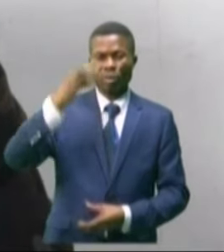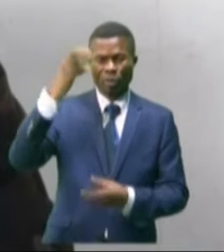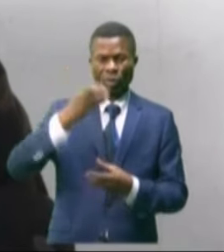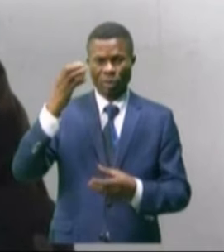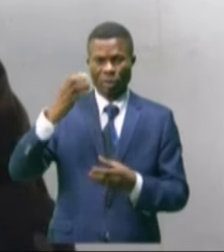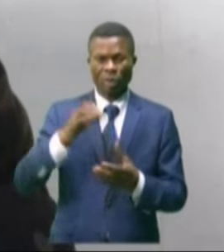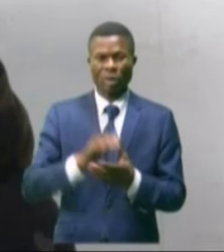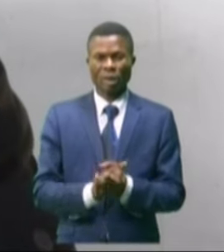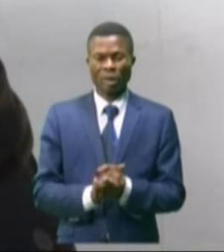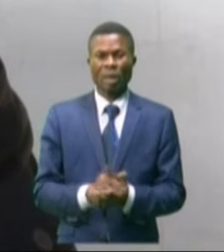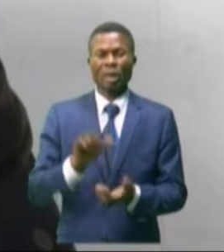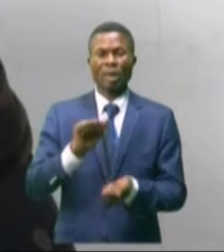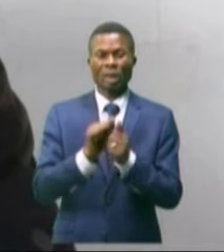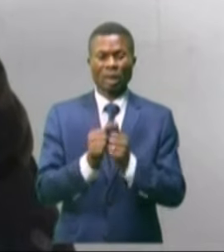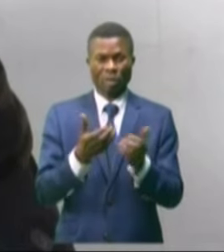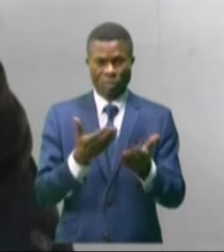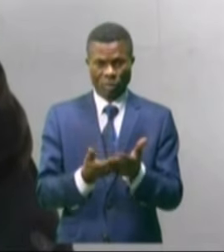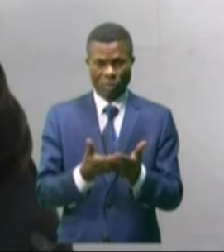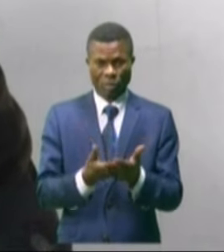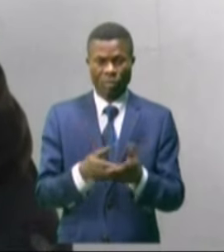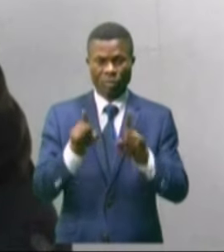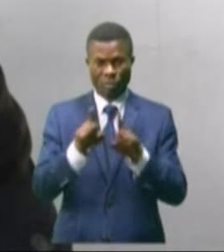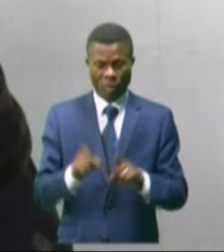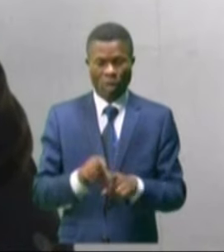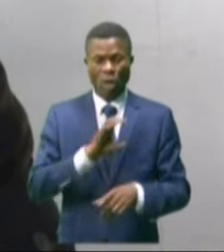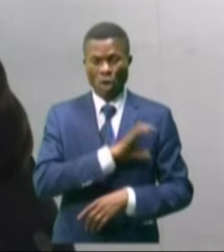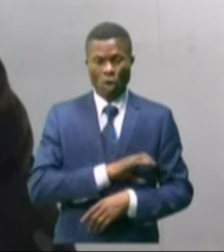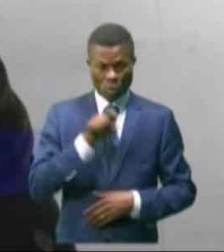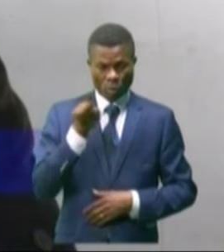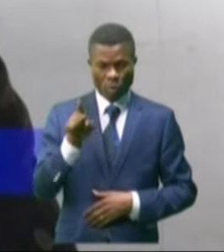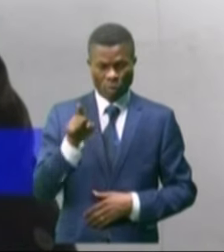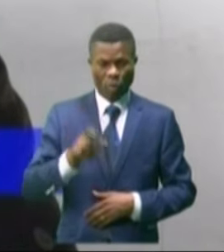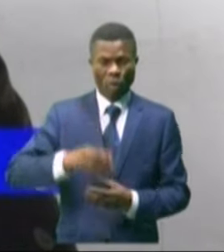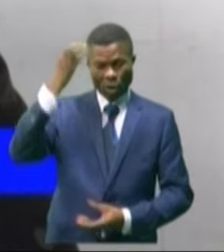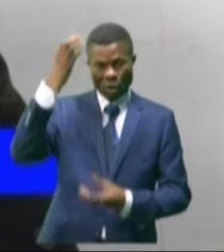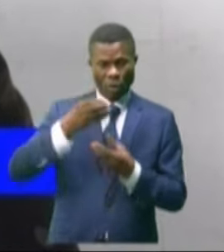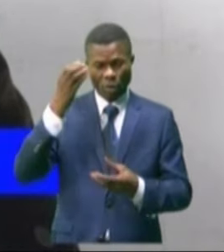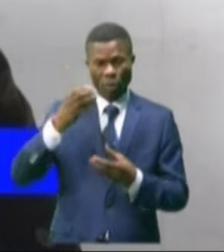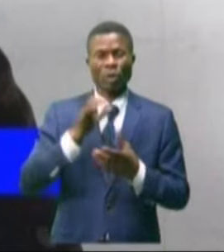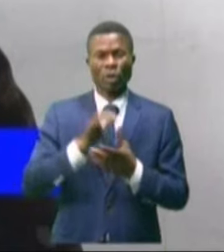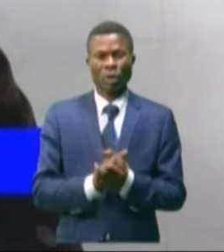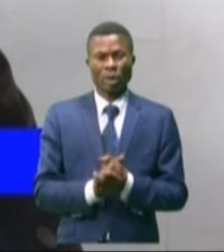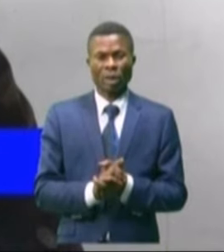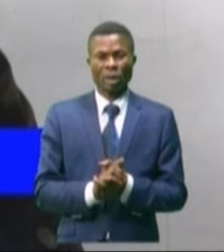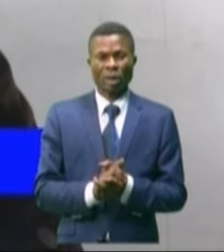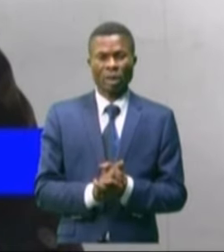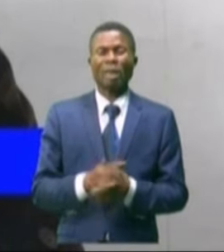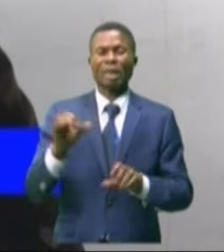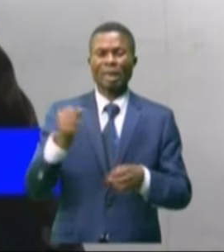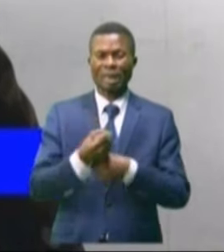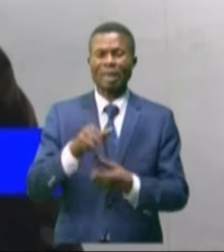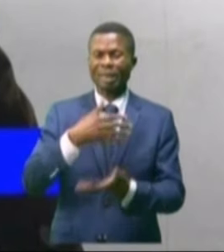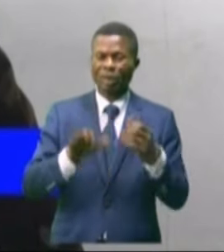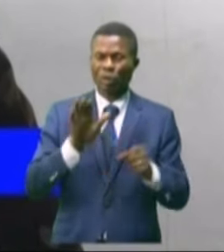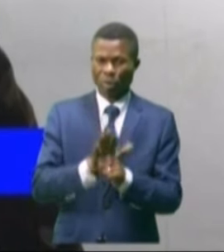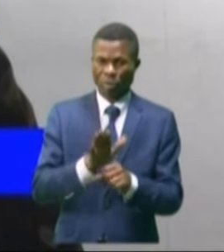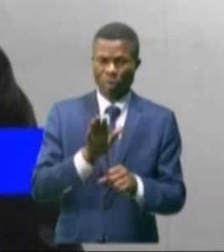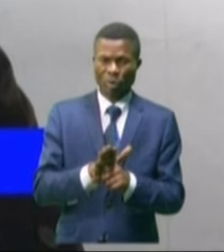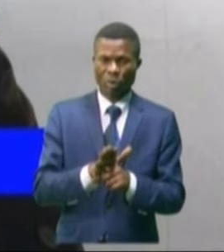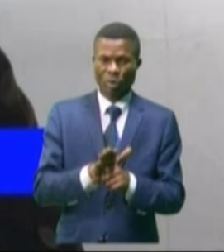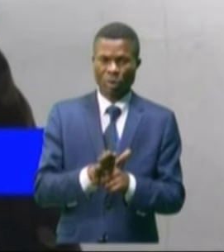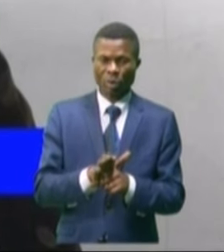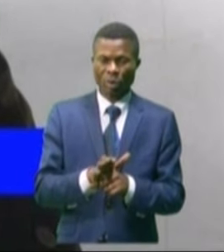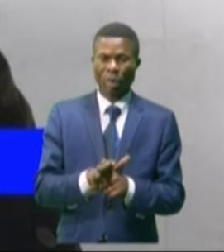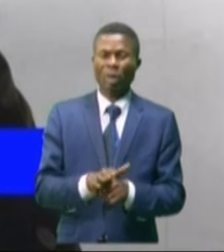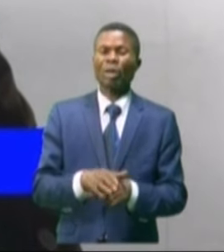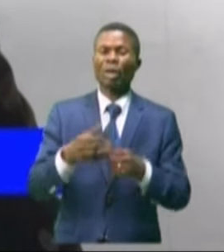dite trêve et son attitude belliqueuse, légendaire, à vouloir